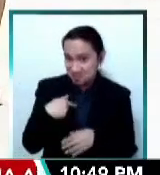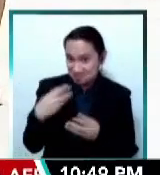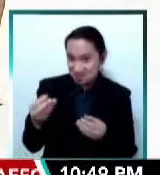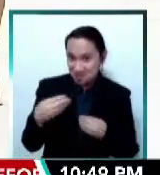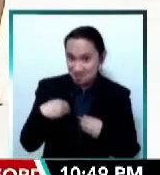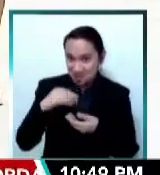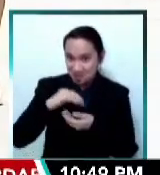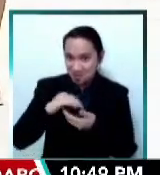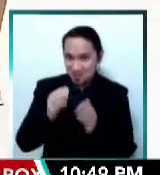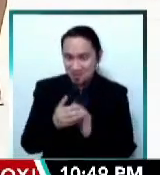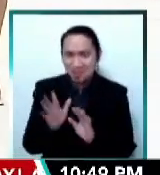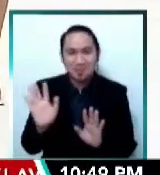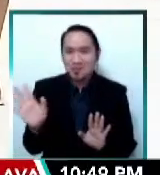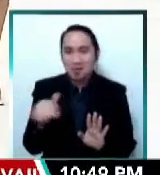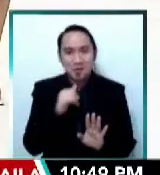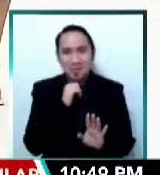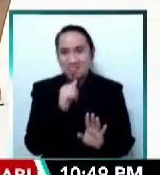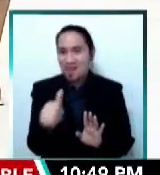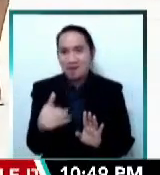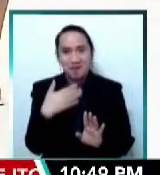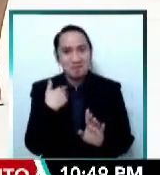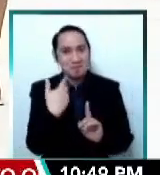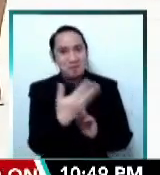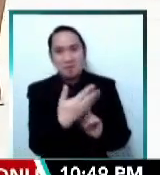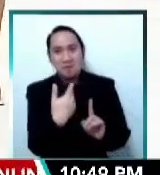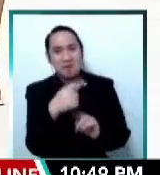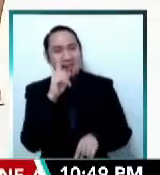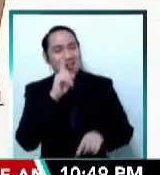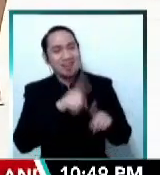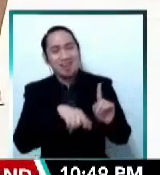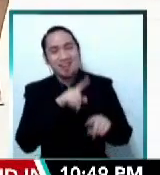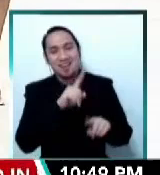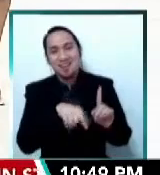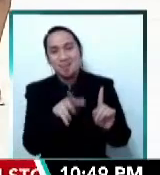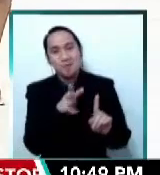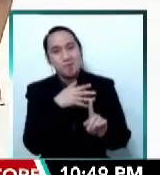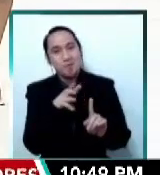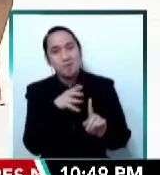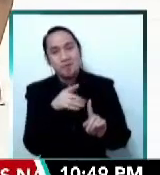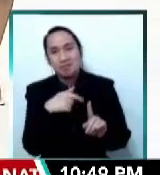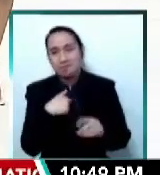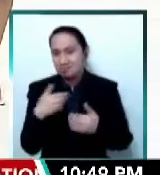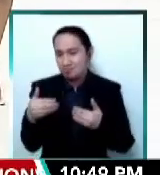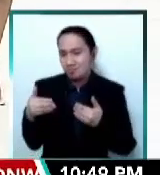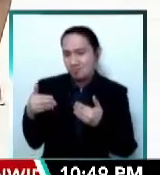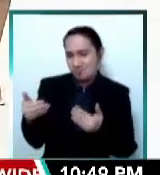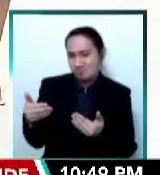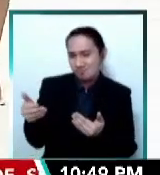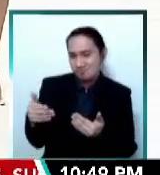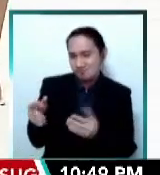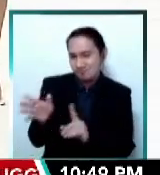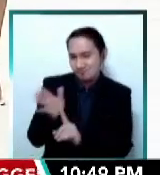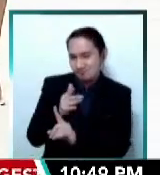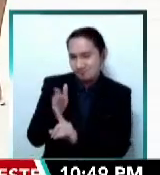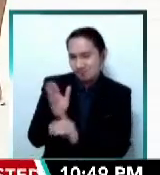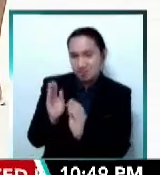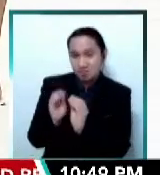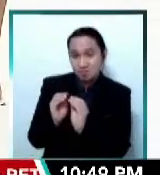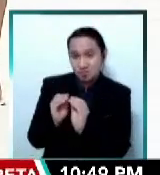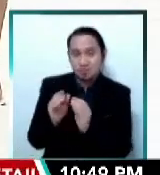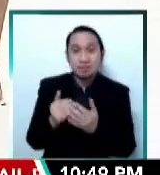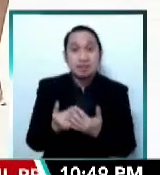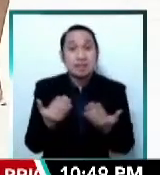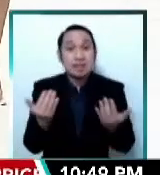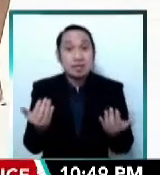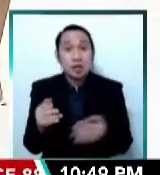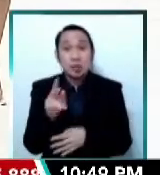masyadong tinatalaban ng peer pressure. Di ba? Hindi. Matutuloy din yan, konting pilit lang. Sa Magalang, Pampanga, may batang